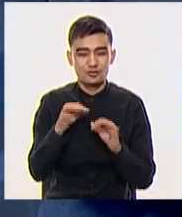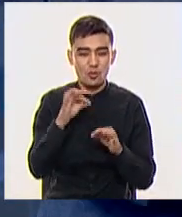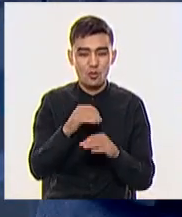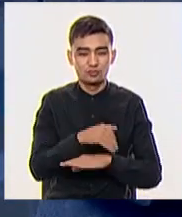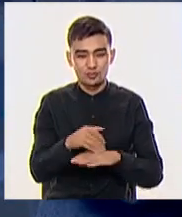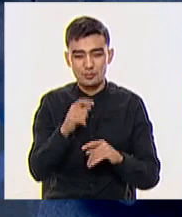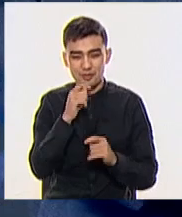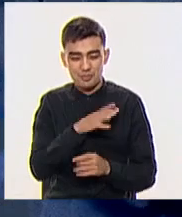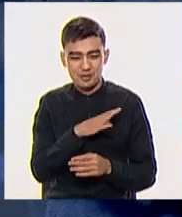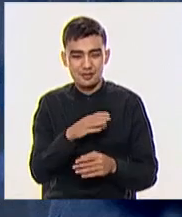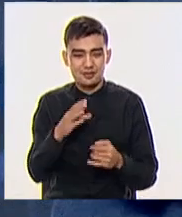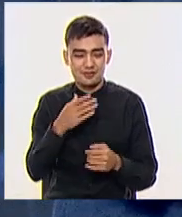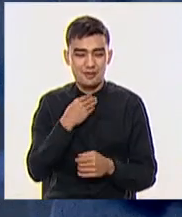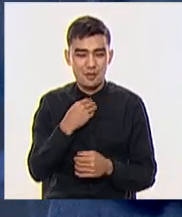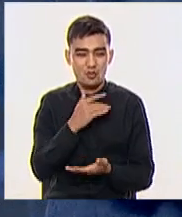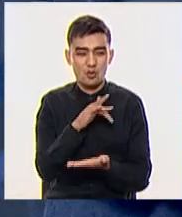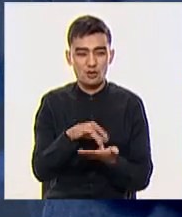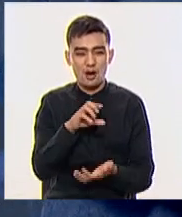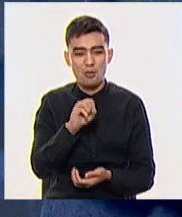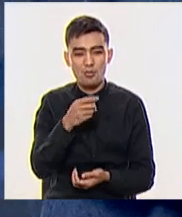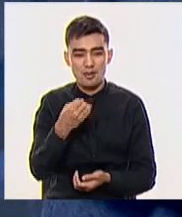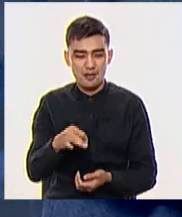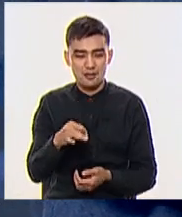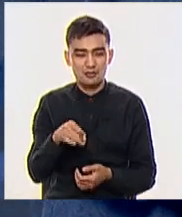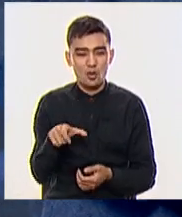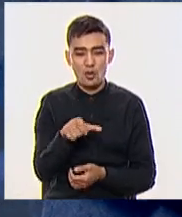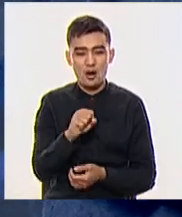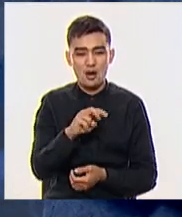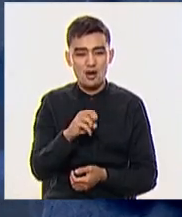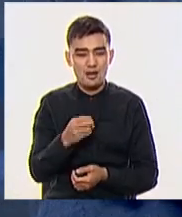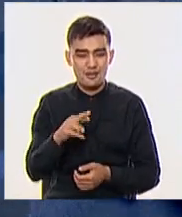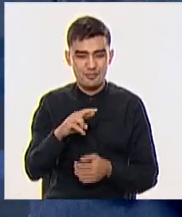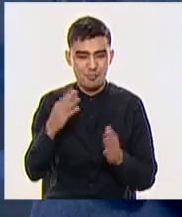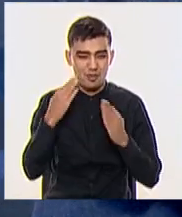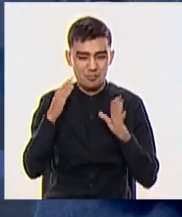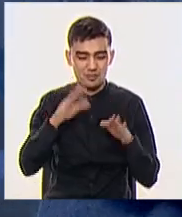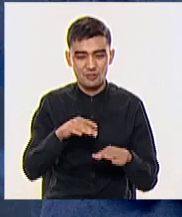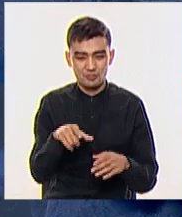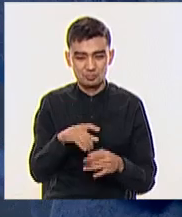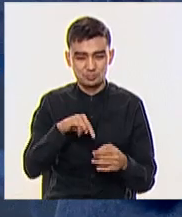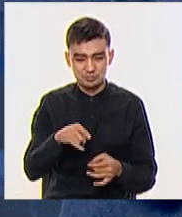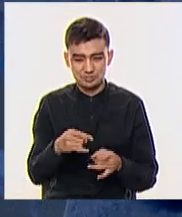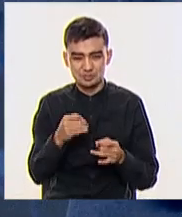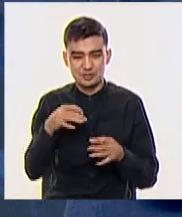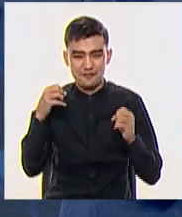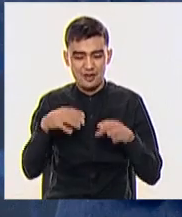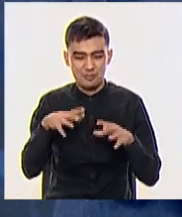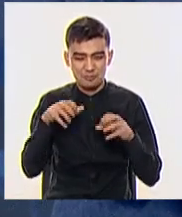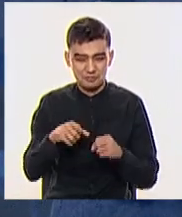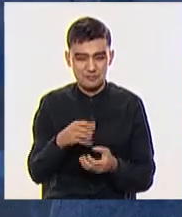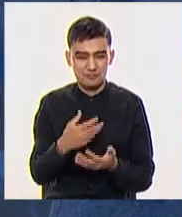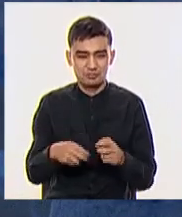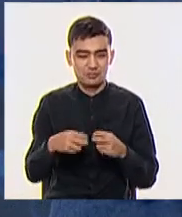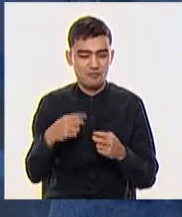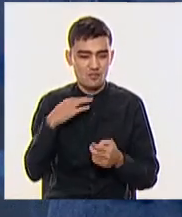сыйқы кетті. Семей қаласындағы Абай жолы аллеясы бүлініп барады, төселген тастар тесіліп, жарығы өшкен. Жидебайда